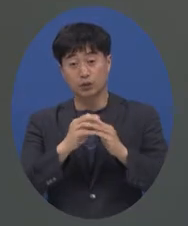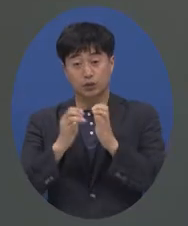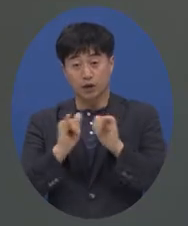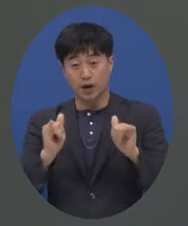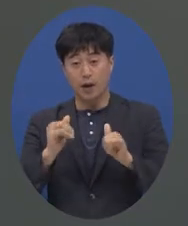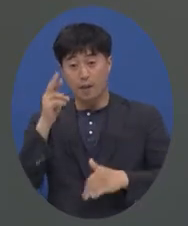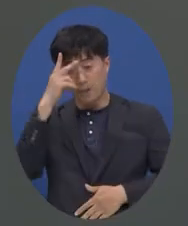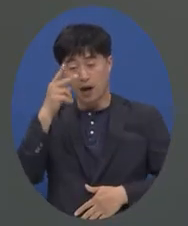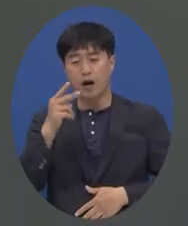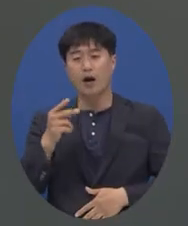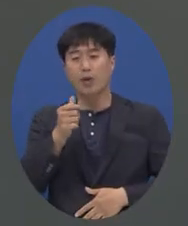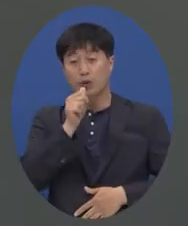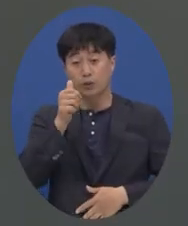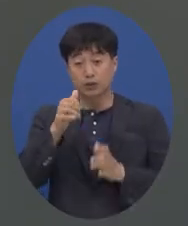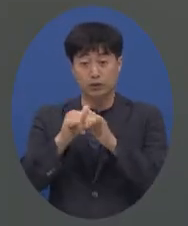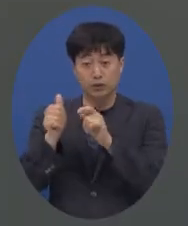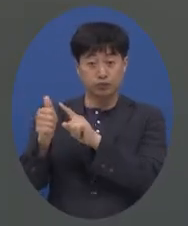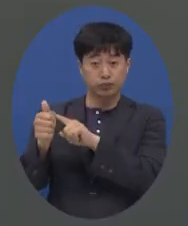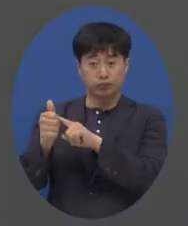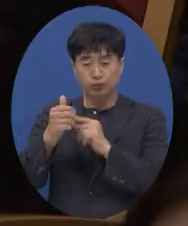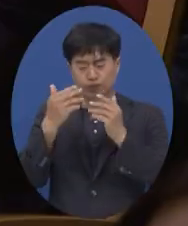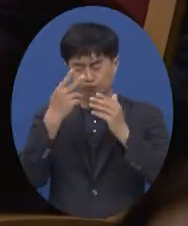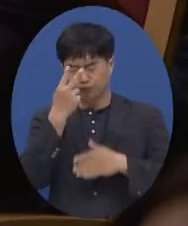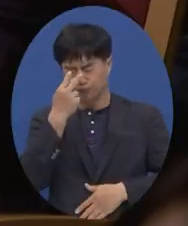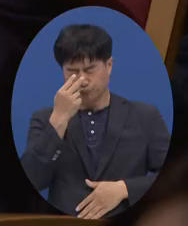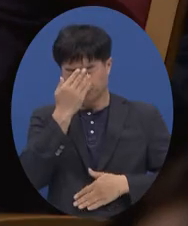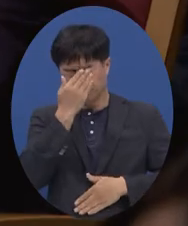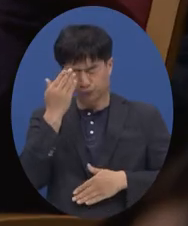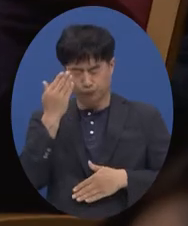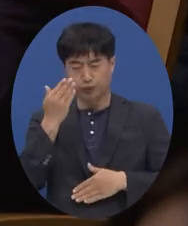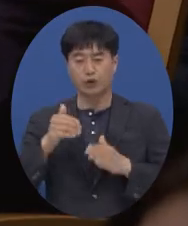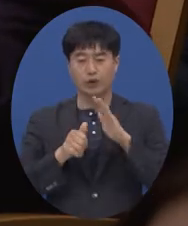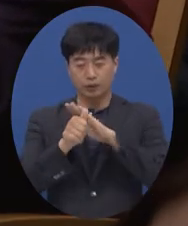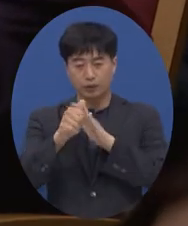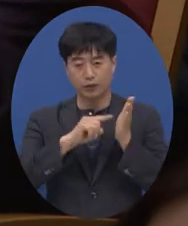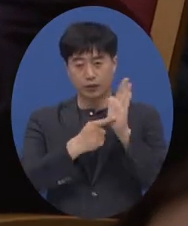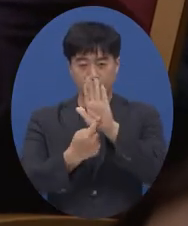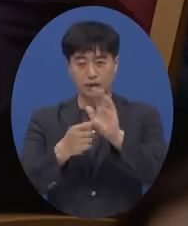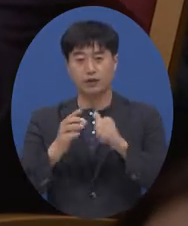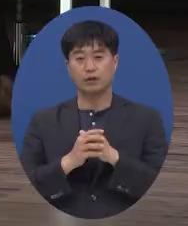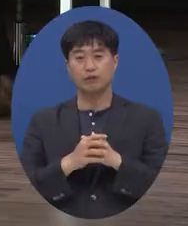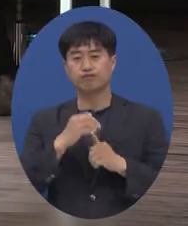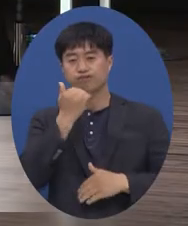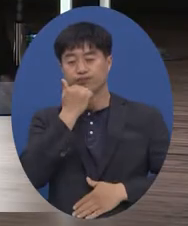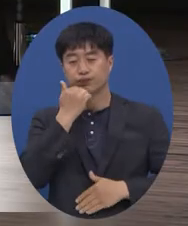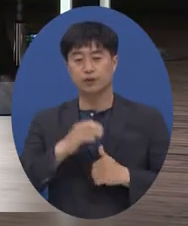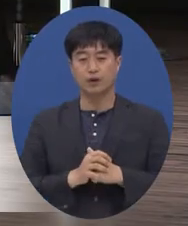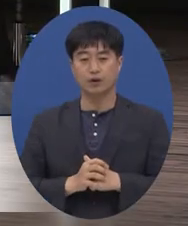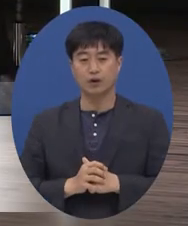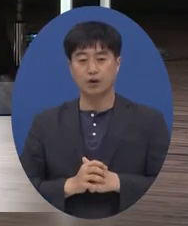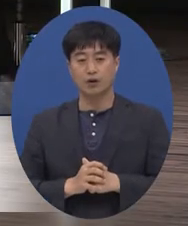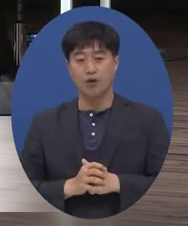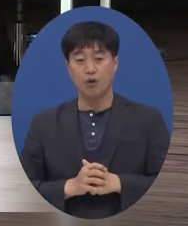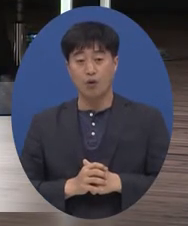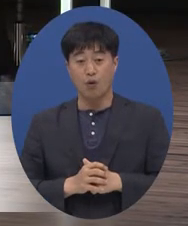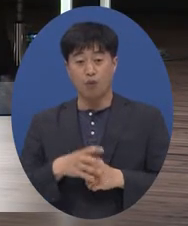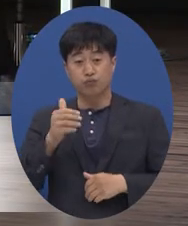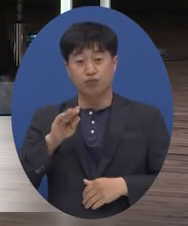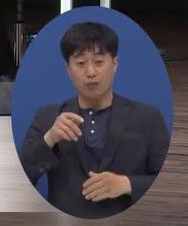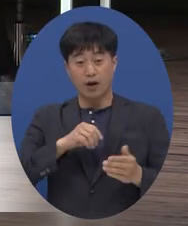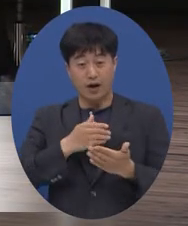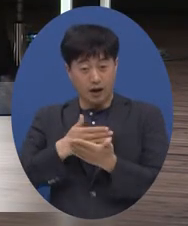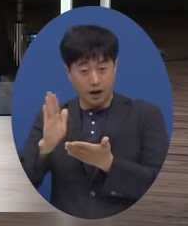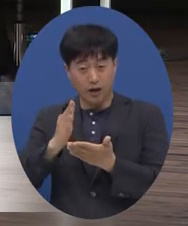박 변호사는 눈을 가리고 무대에 올라 등장부터 관객들의 웃음이 터졌습니다. 호랑은 가라, 경기도의 호황을